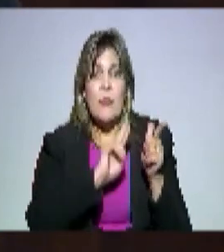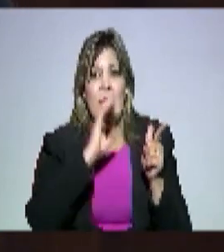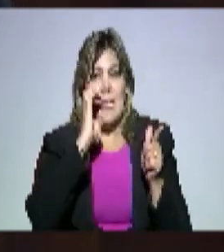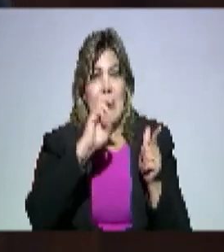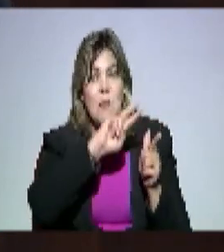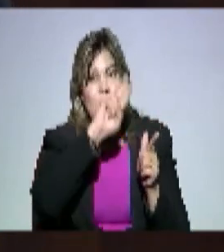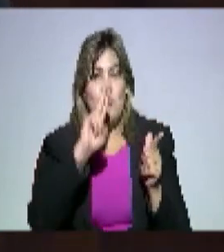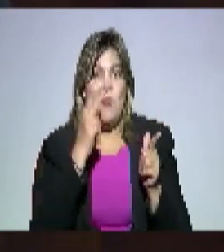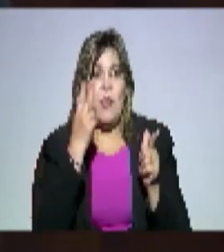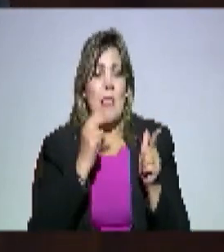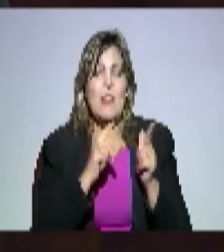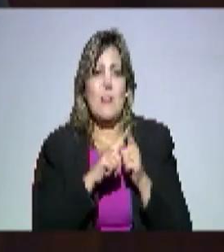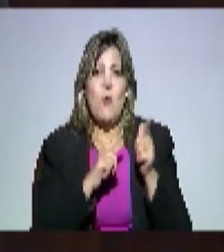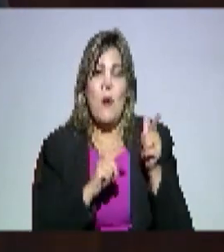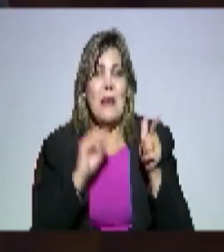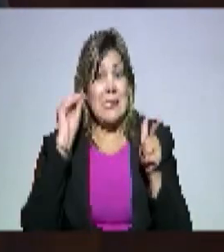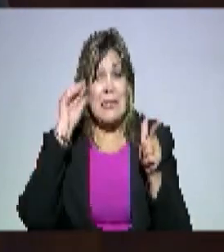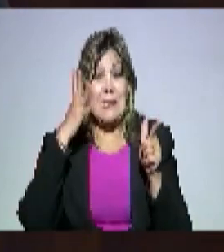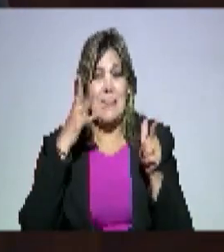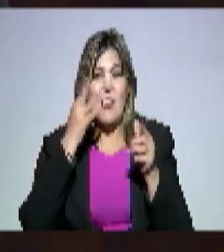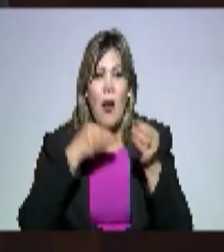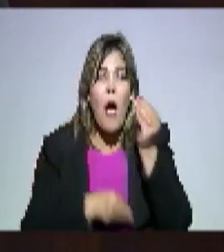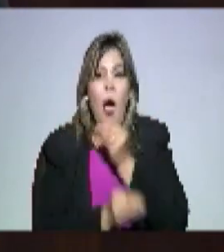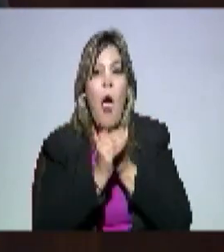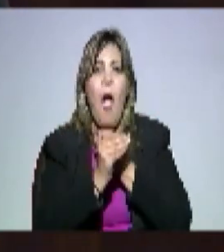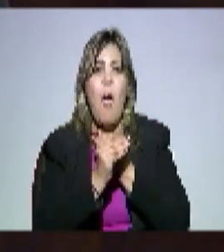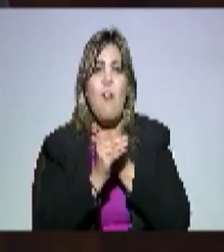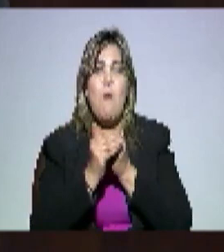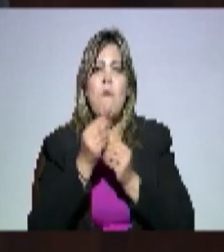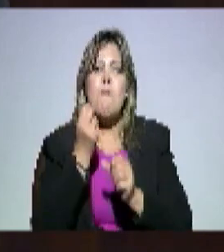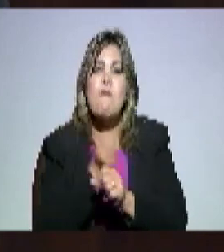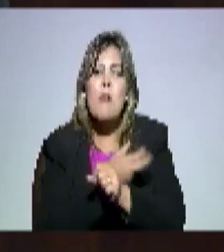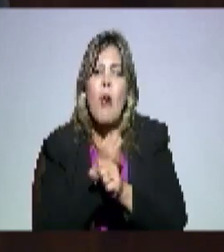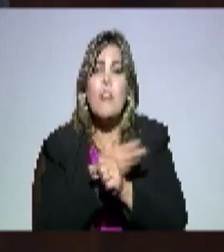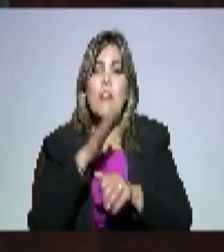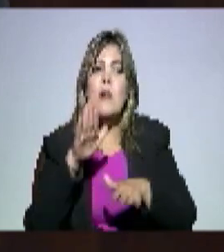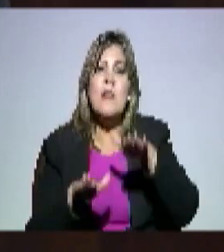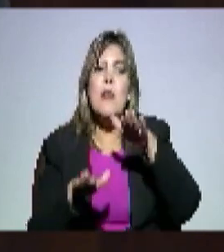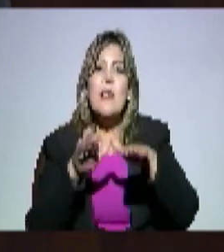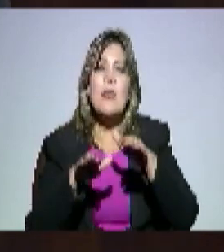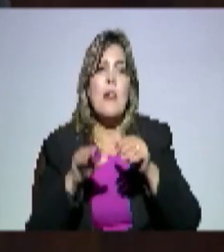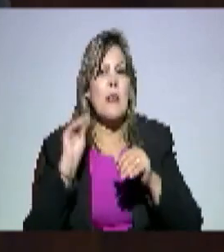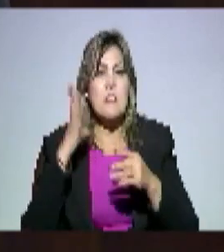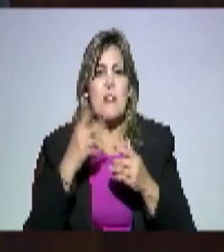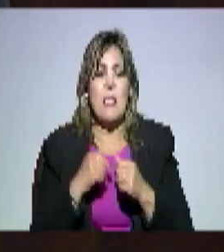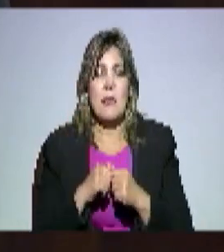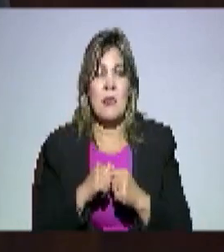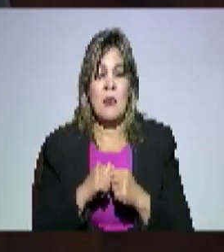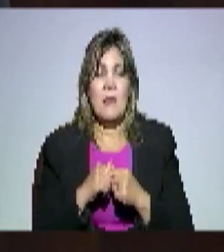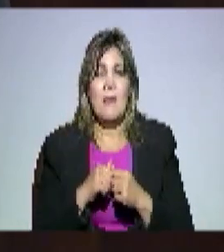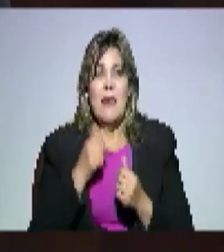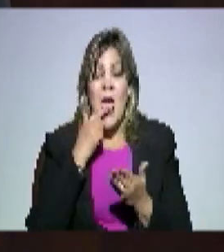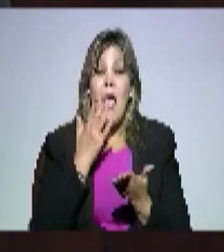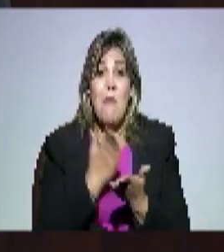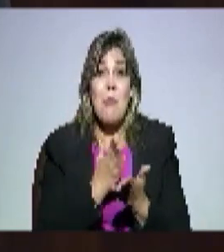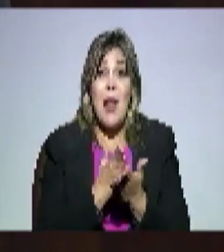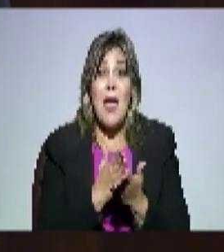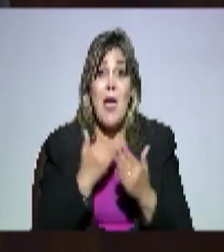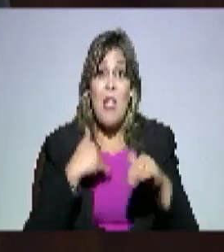السؤال التاني بتاع حضرتك ازاي اهرب من خطيه الادانه ي ما اعش في الادانه الحقيقه